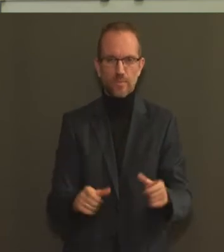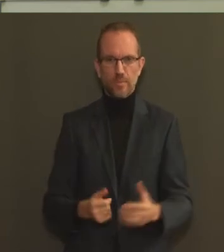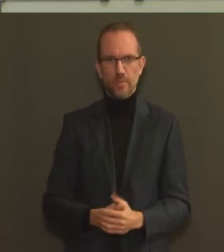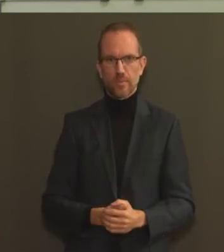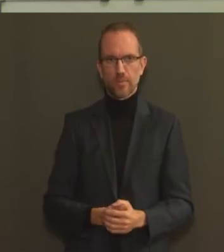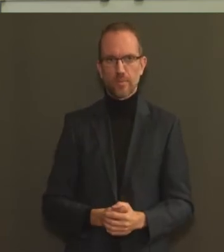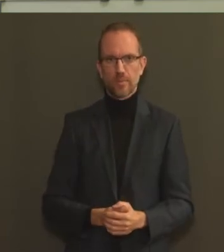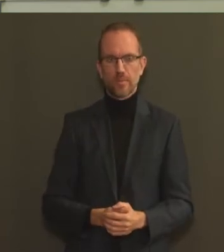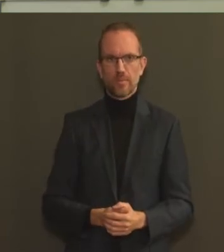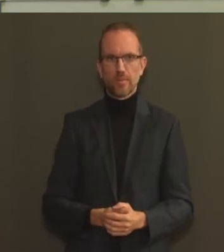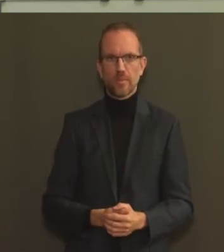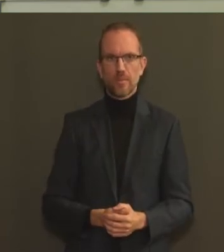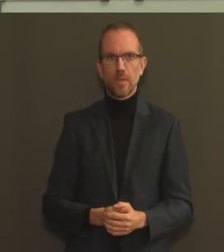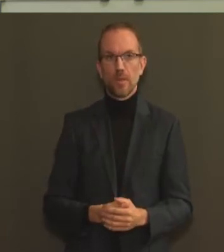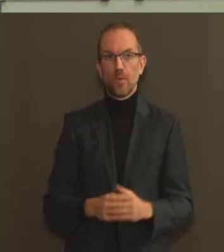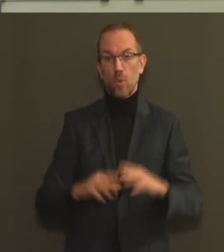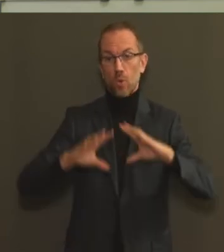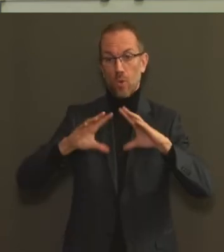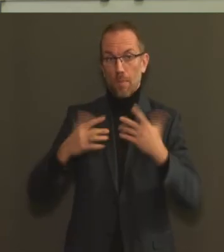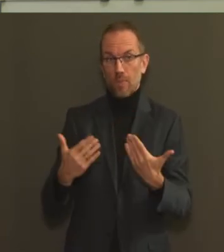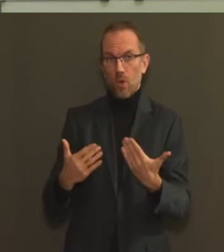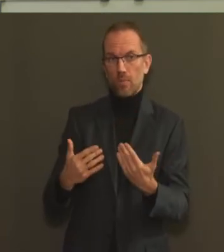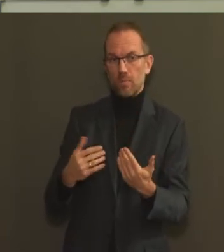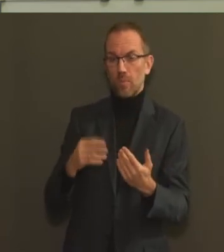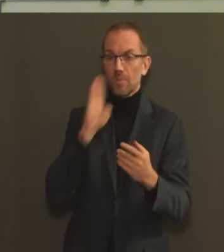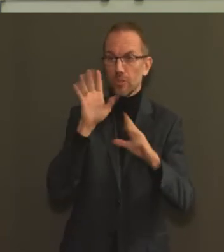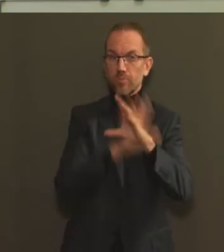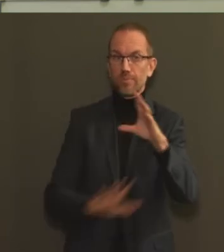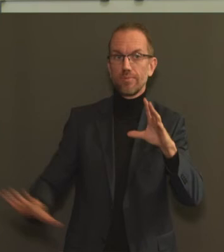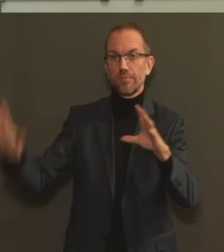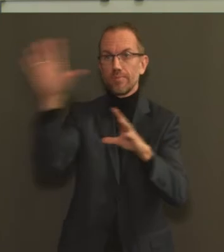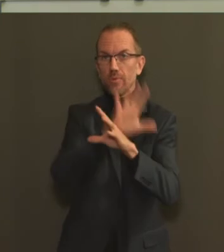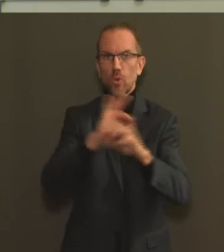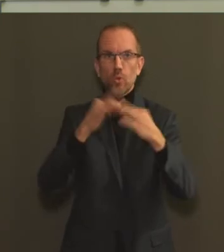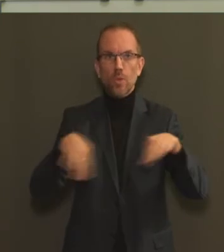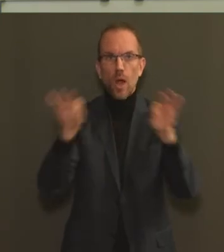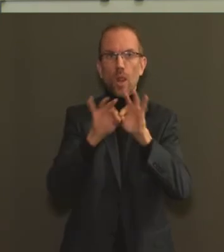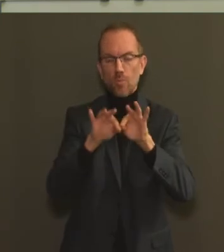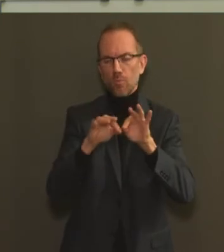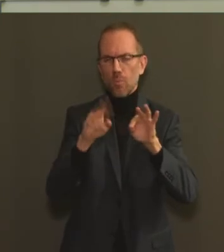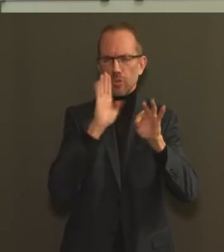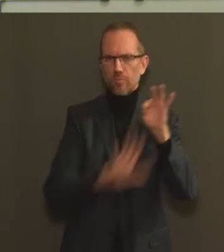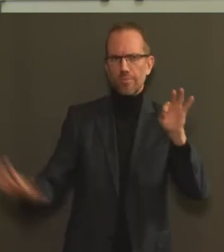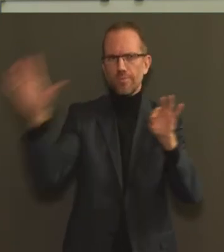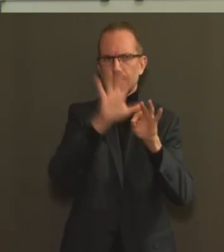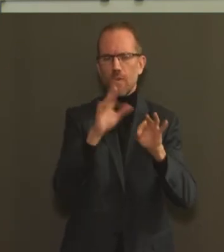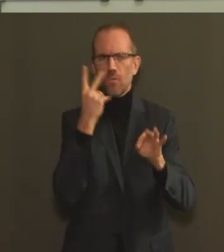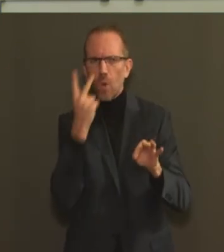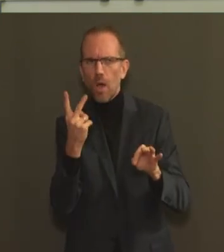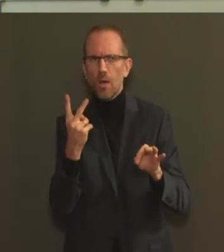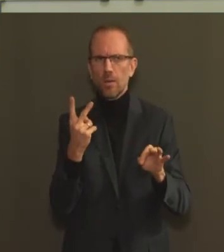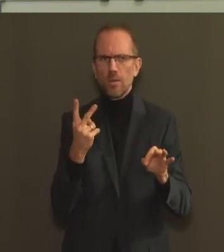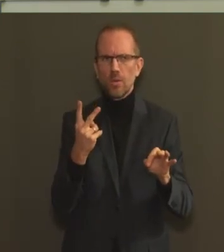Si sur le plan global national, et très particulièrement d'ailleurs sur le plan de la région flamande, le pic